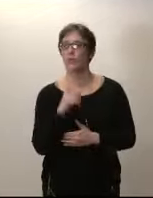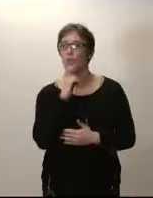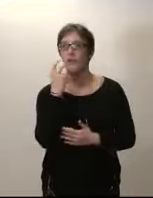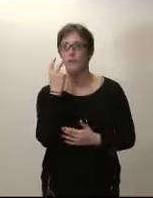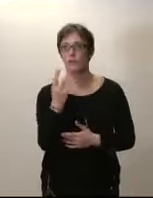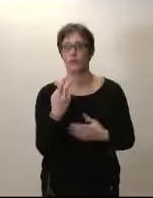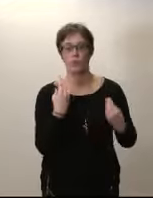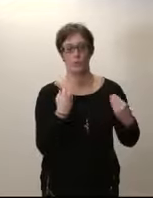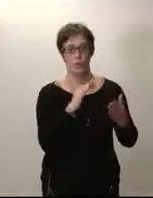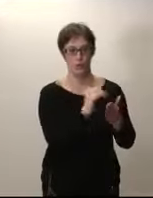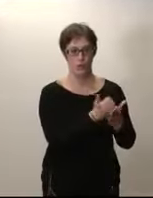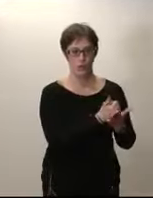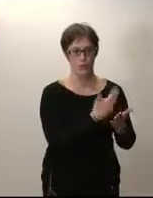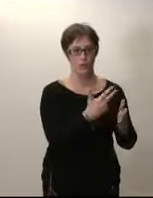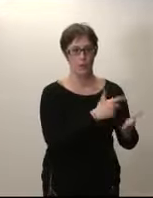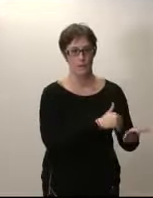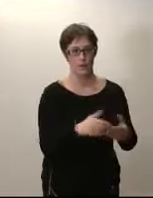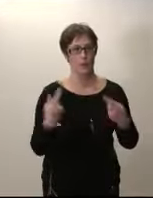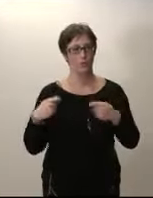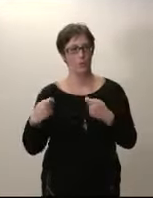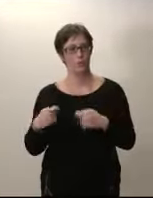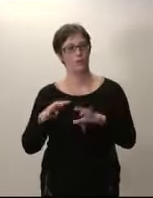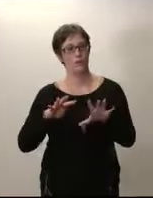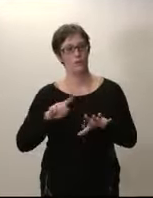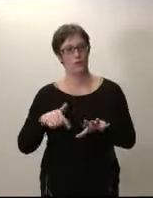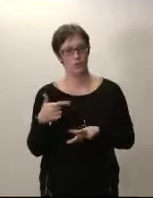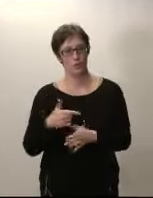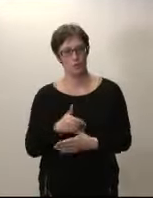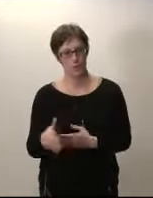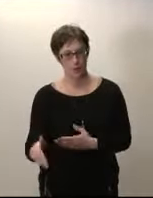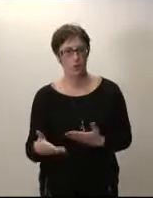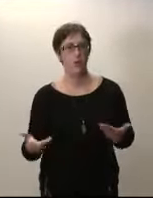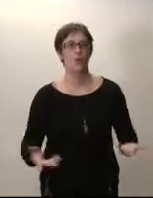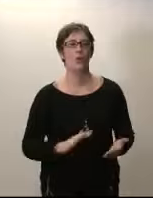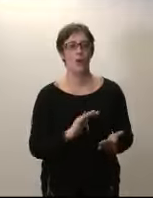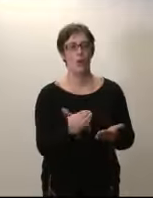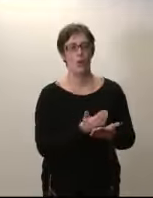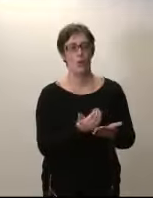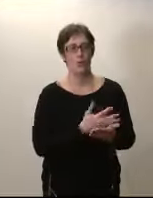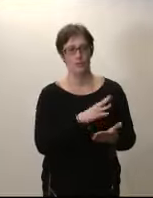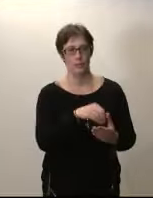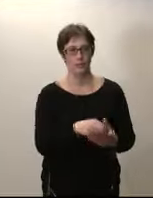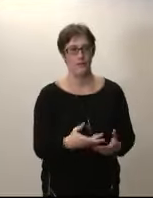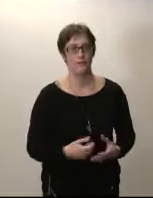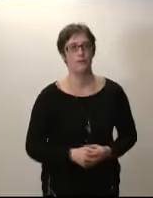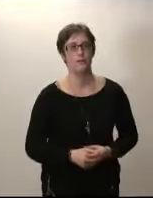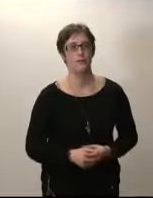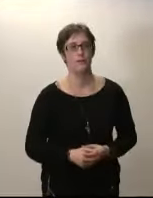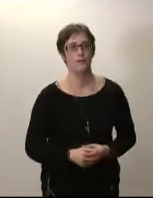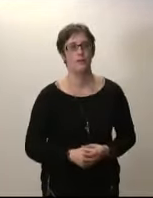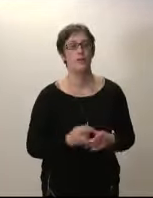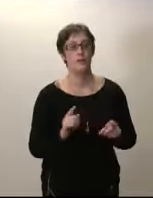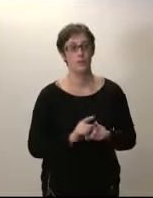en dépenses 9,2 millions, donc là ce sont les recettes qui sont affectées, l'affectation du résultat de